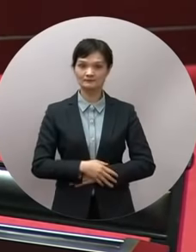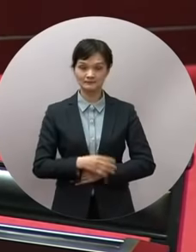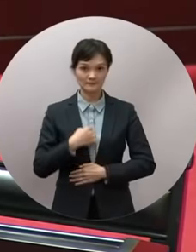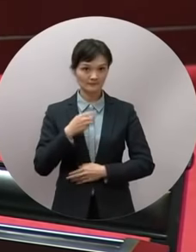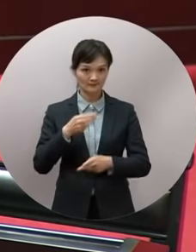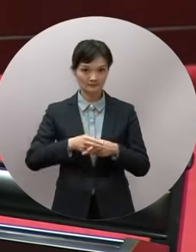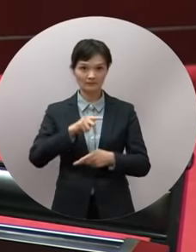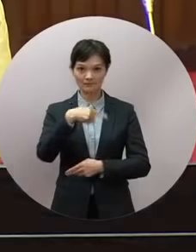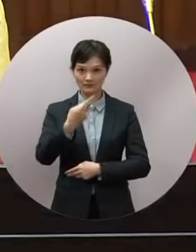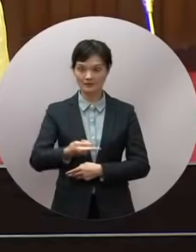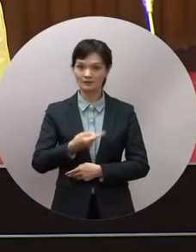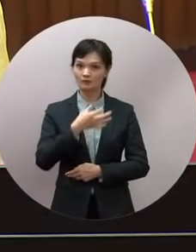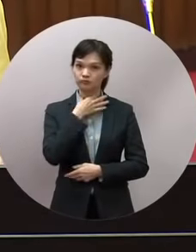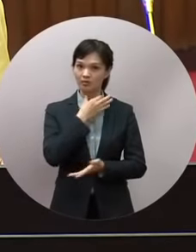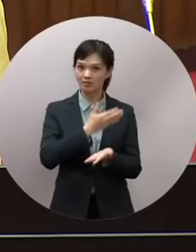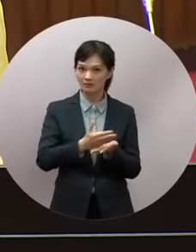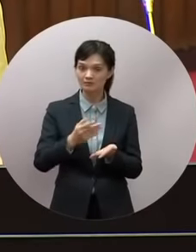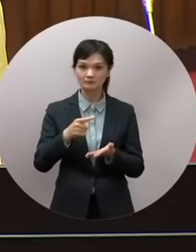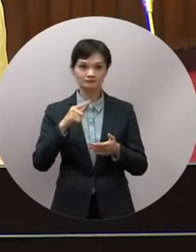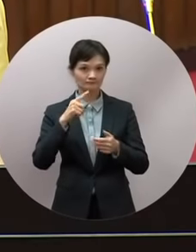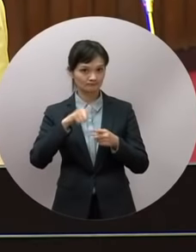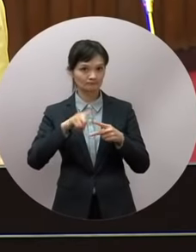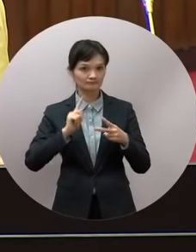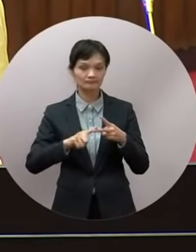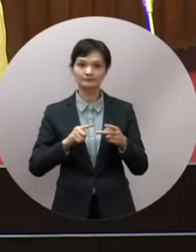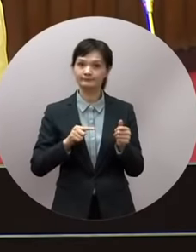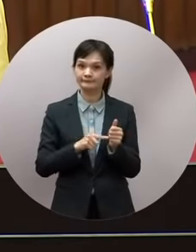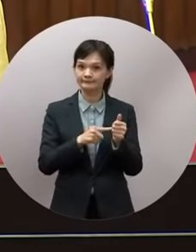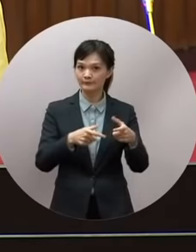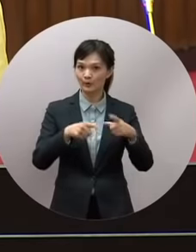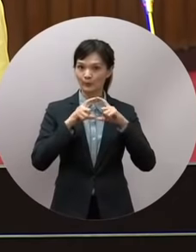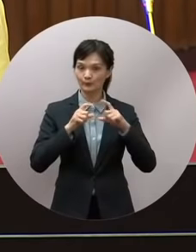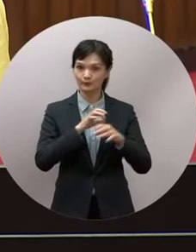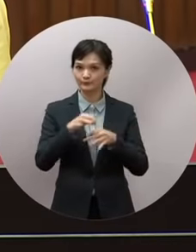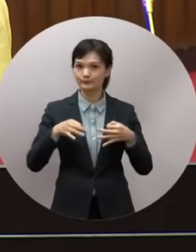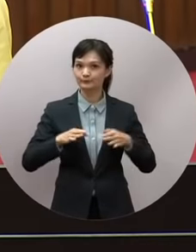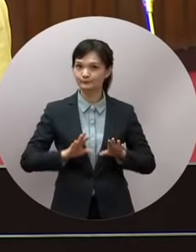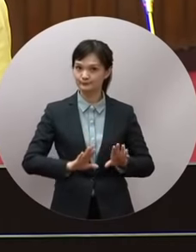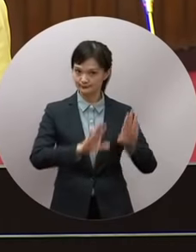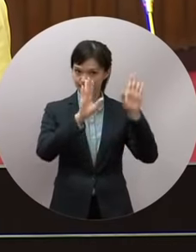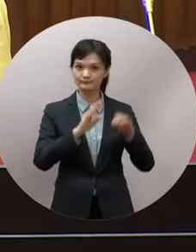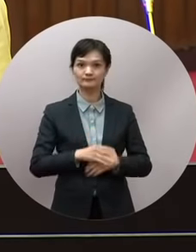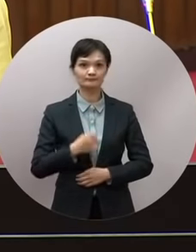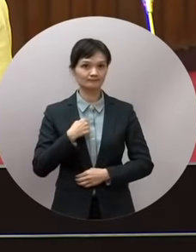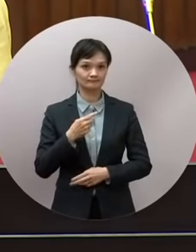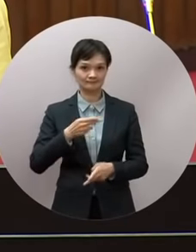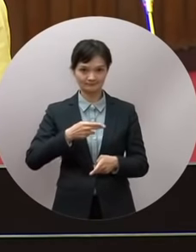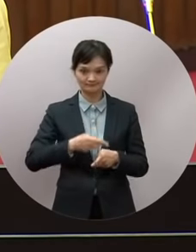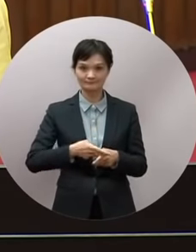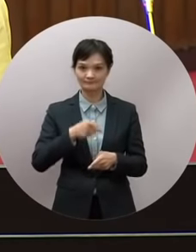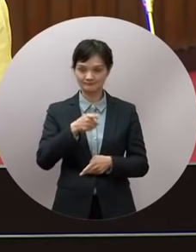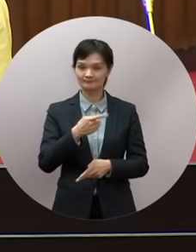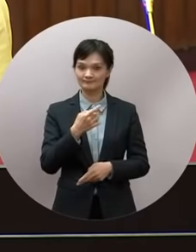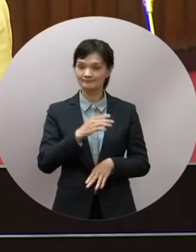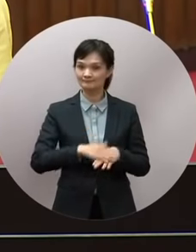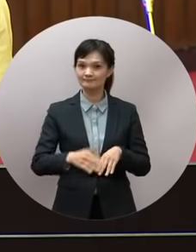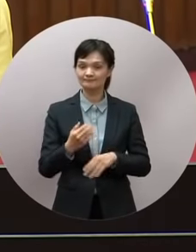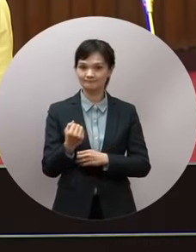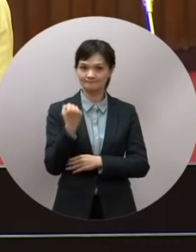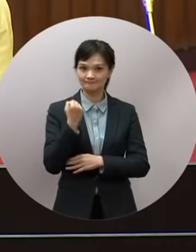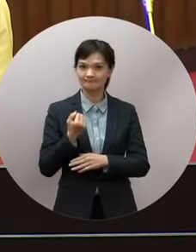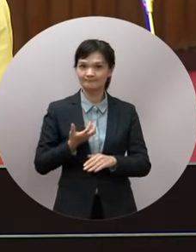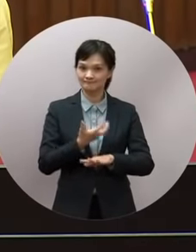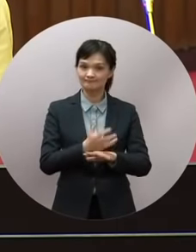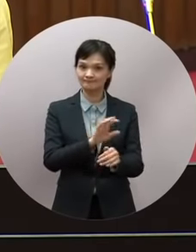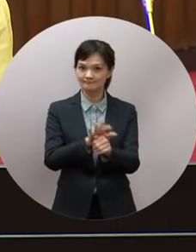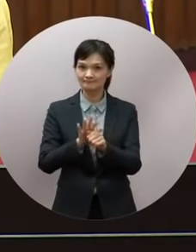纾困与振兴，在院长您所领导的行政团队有效率的工作之下，也能尽快的协助我们台湾